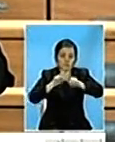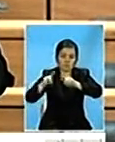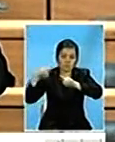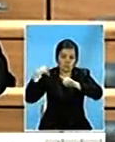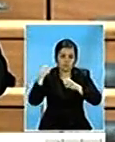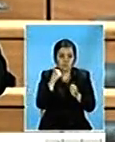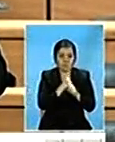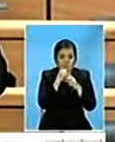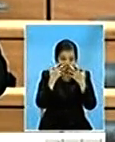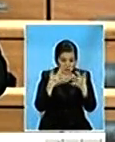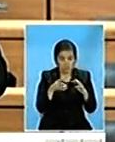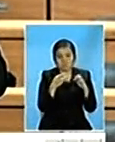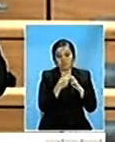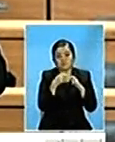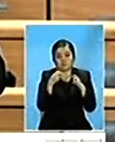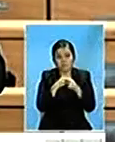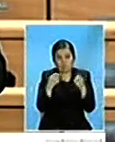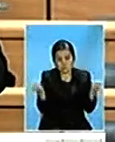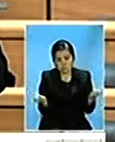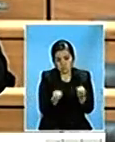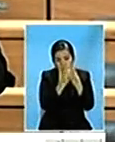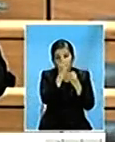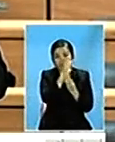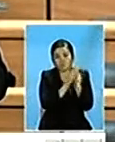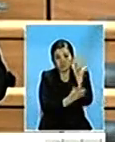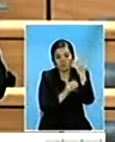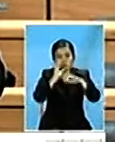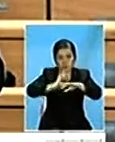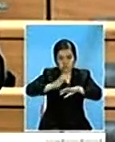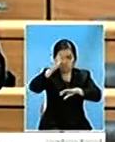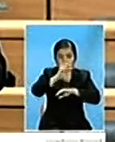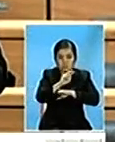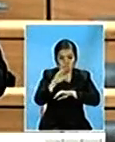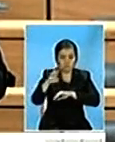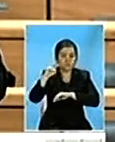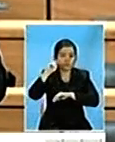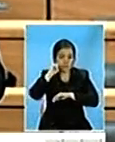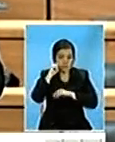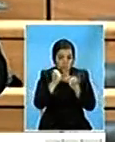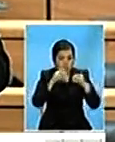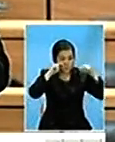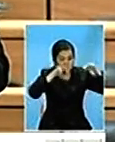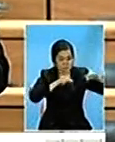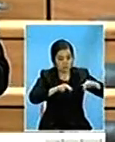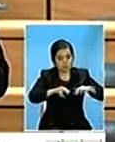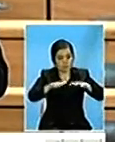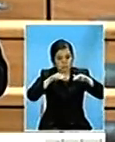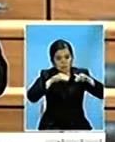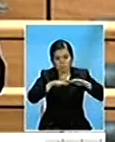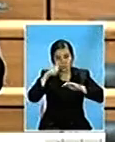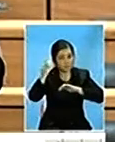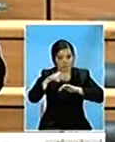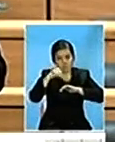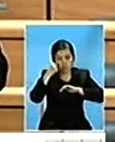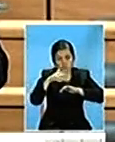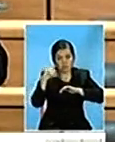ำแล้วมีปัญหาต่อพลุทำให้ระบบน้ำในพลุเนี่ยไม่สามารถไหลผ่านไปผ่านมา